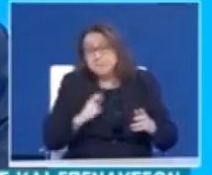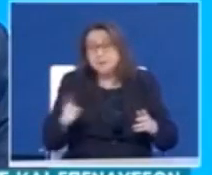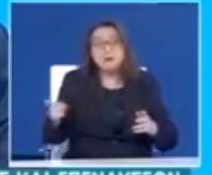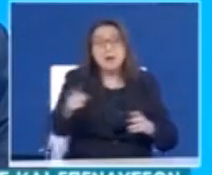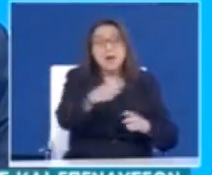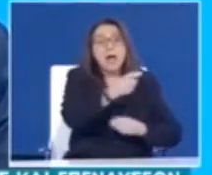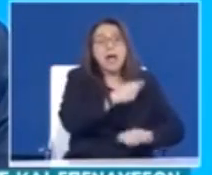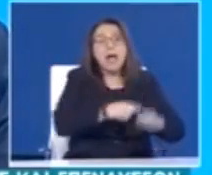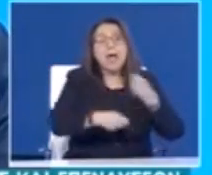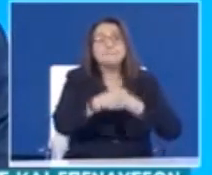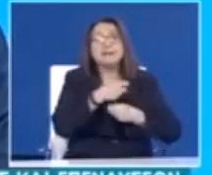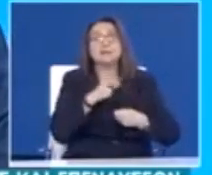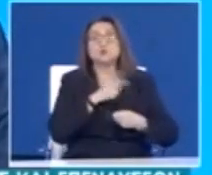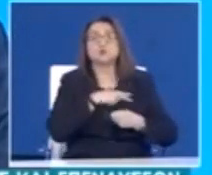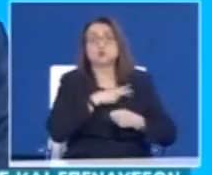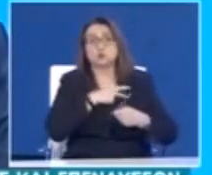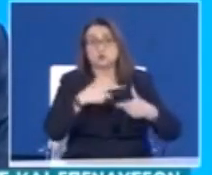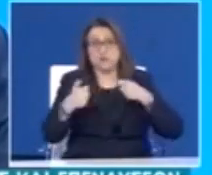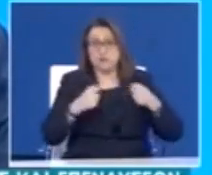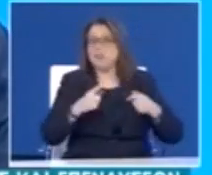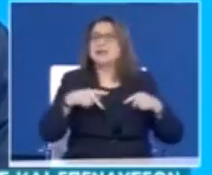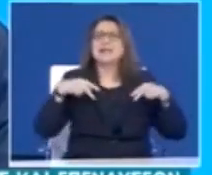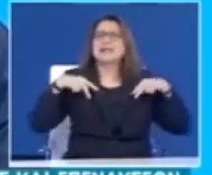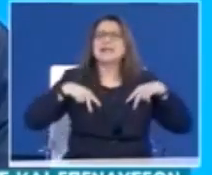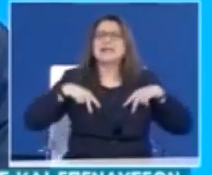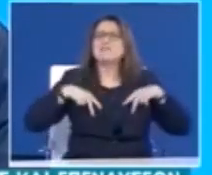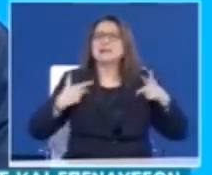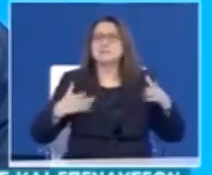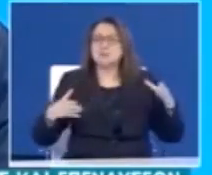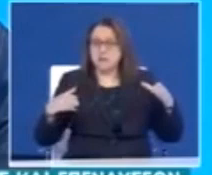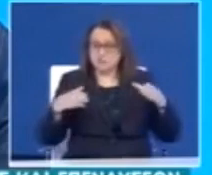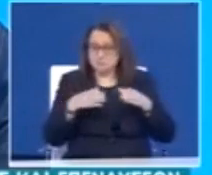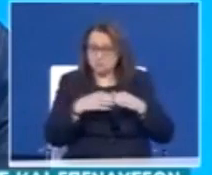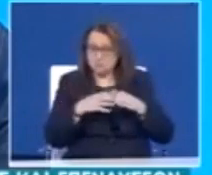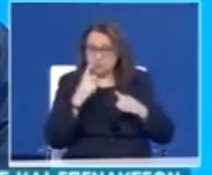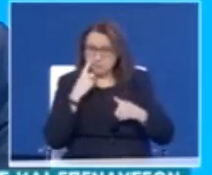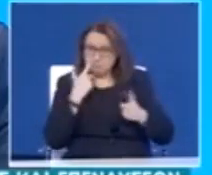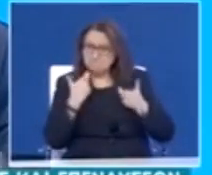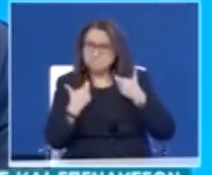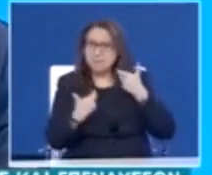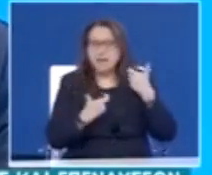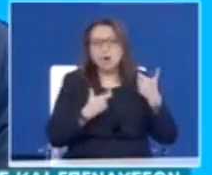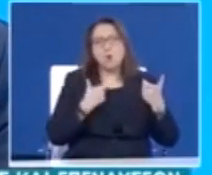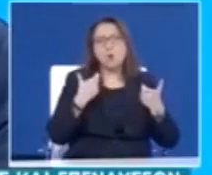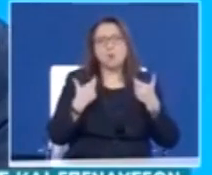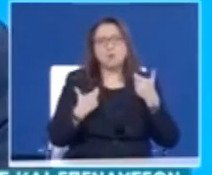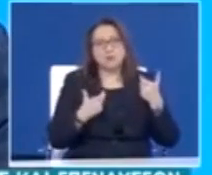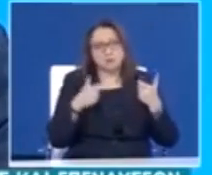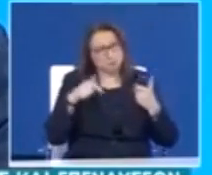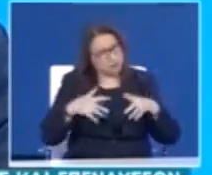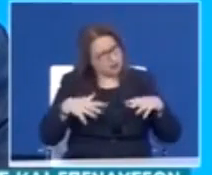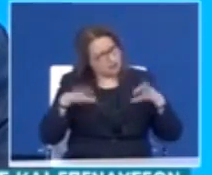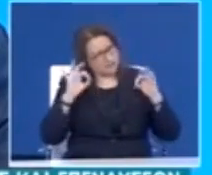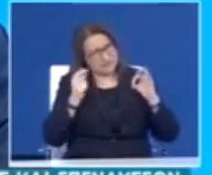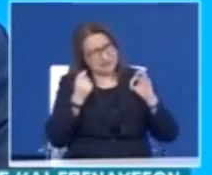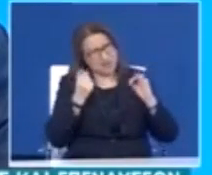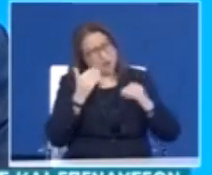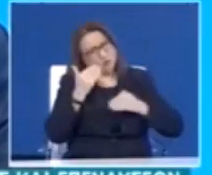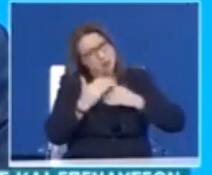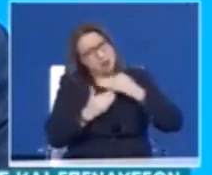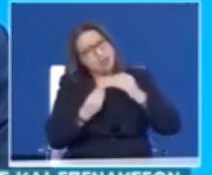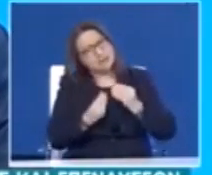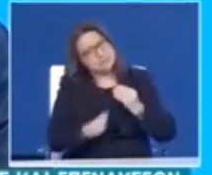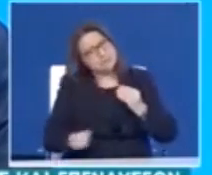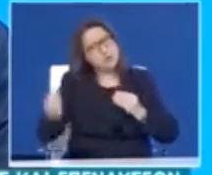δημιουργεί παρατηρητήριο ρευστότητας, το οποίο θα παρακολουθεί και ήδη έχουμε ξεκινήσει πρωτόλια, αλλά θα γίνει με πολύ πιο θεσμικό